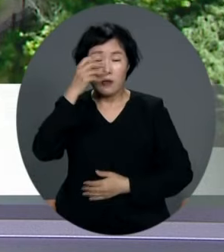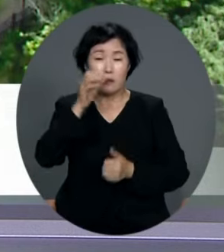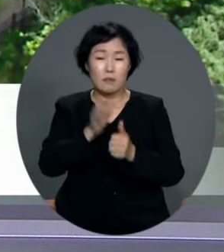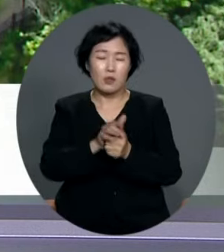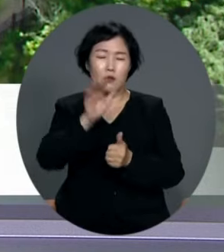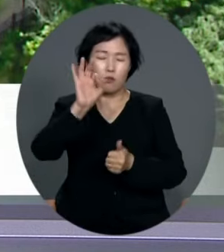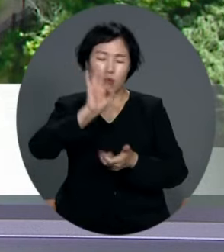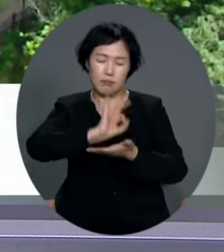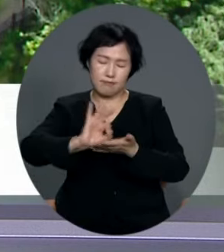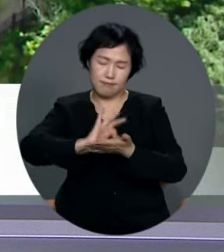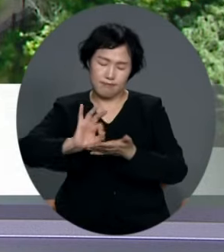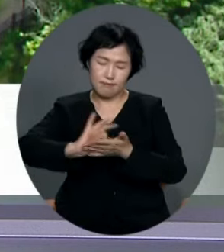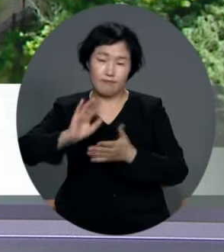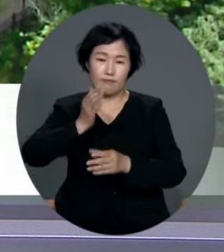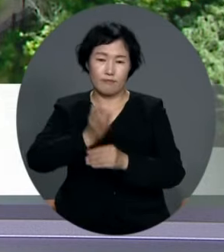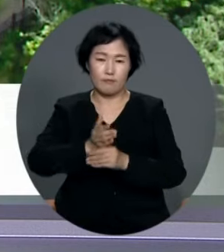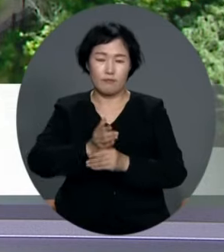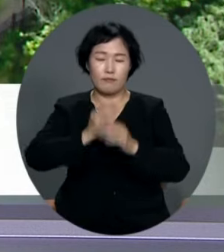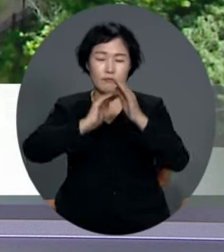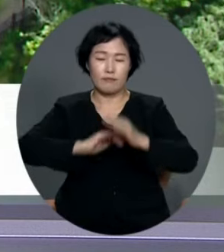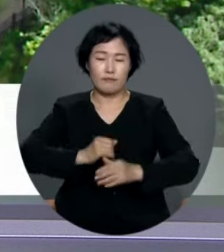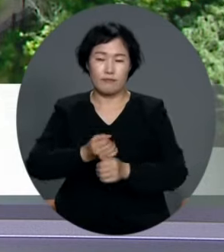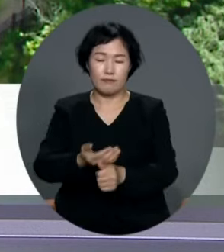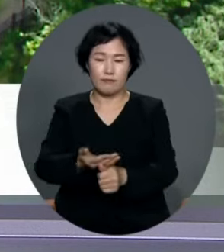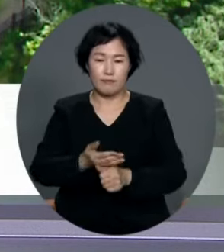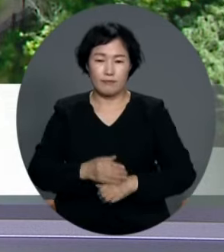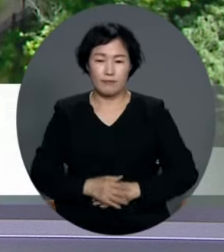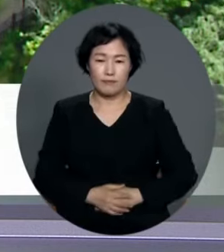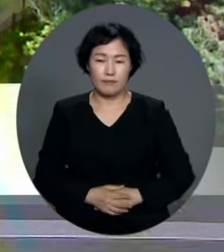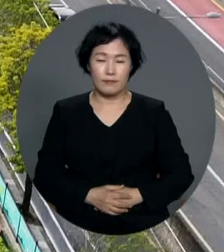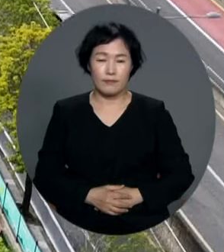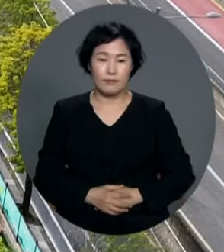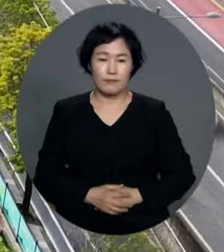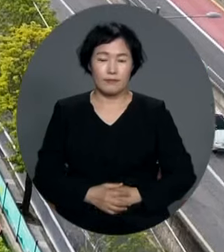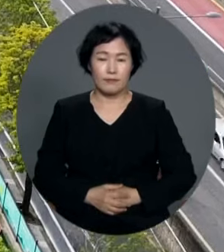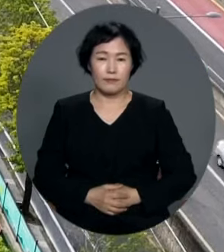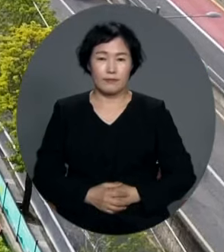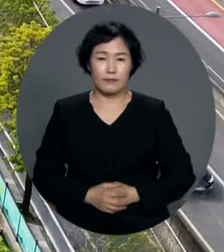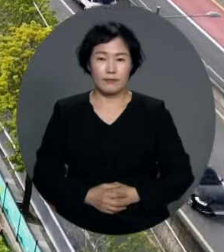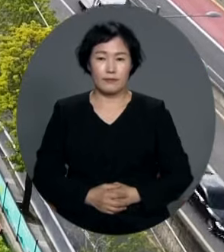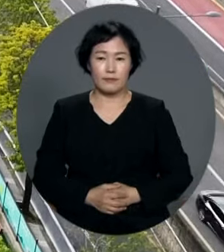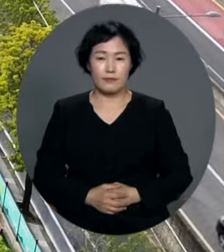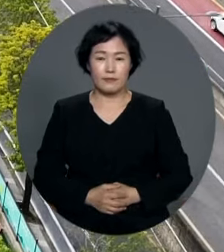또 쓰이고 있습니다. 변예주 기자가 취재했습니다.